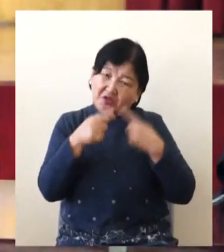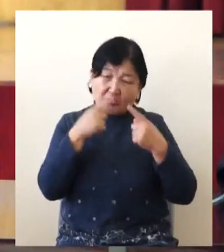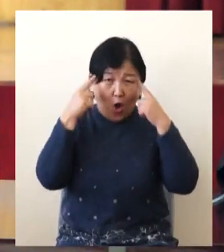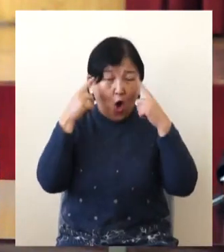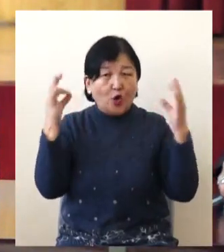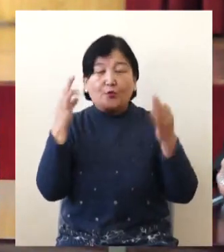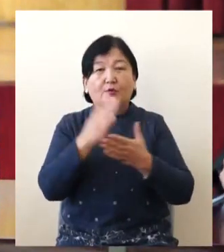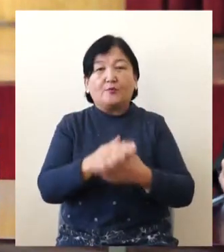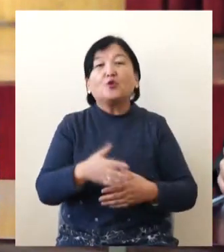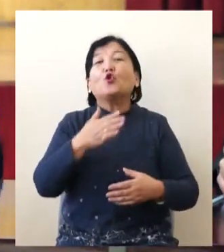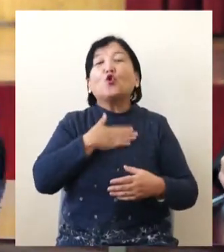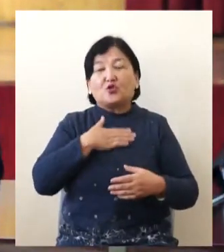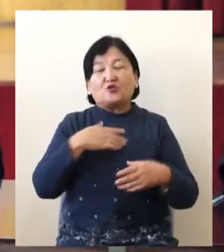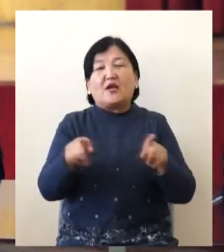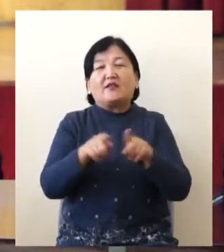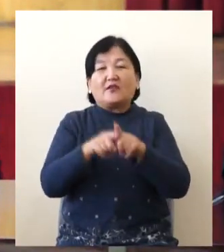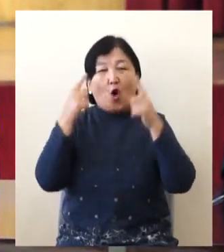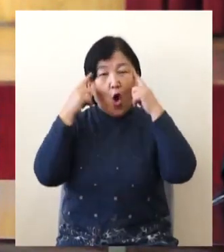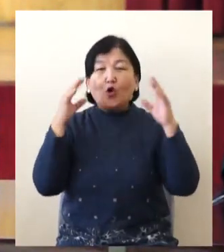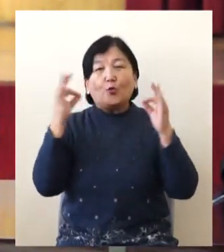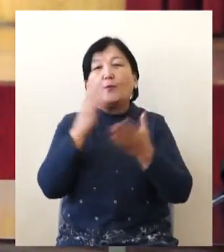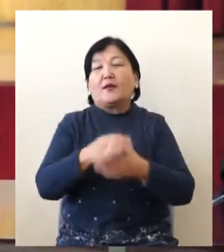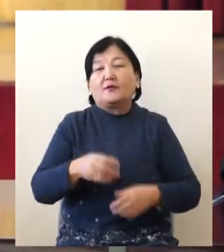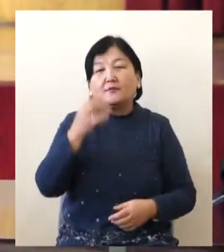Тэд нэр өөрсдөө ч ойлгохгүй байсан бас.